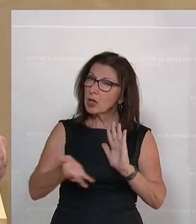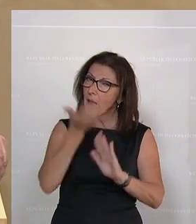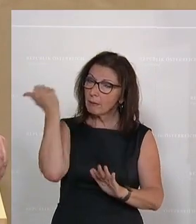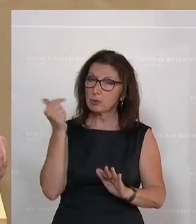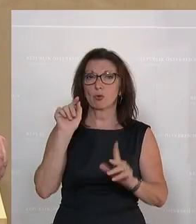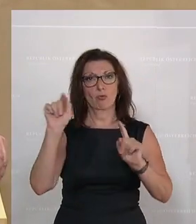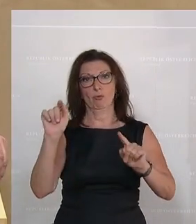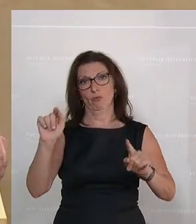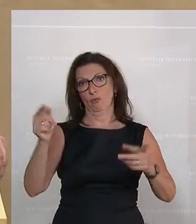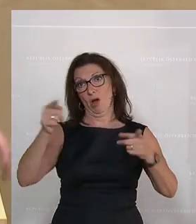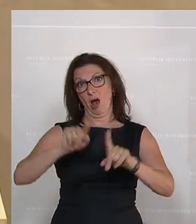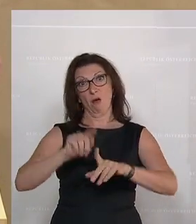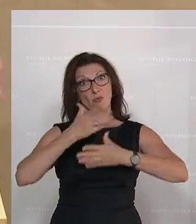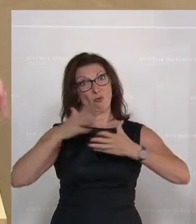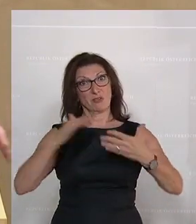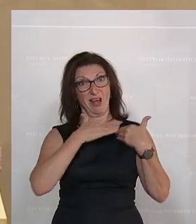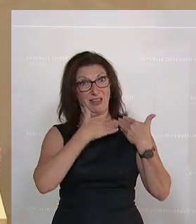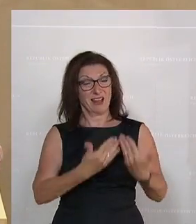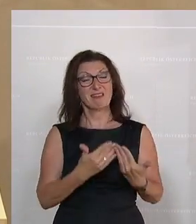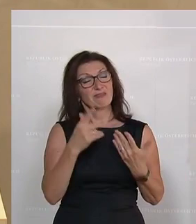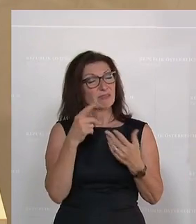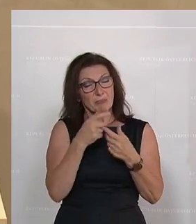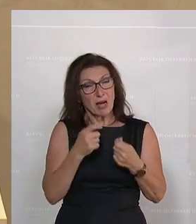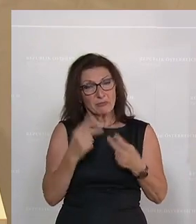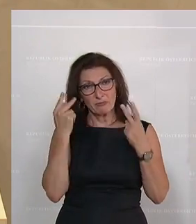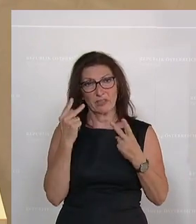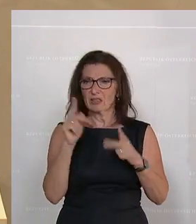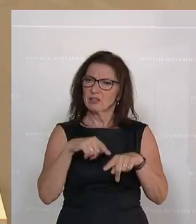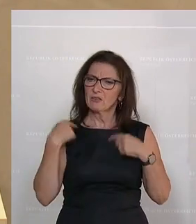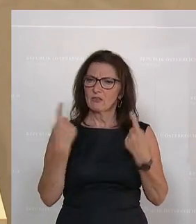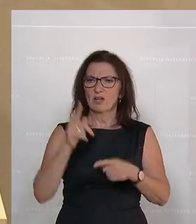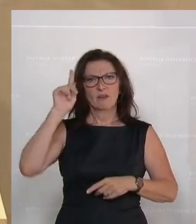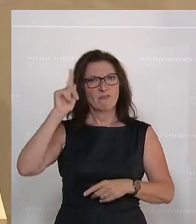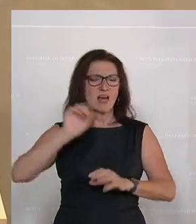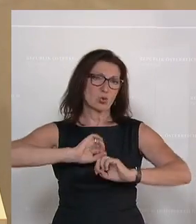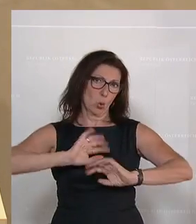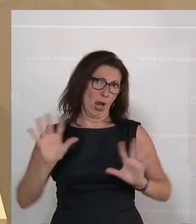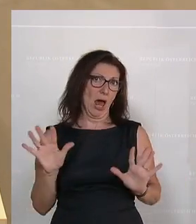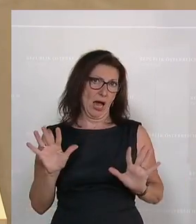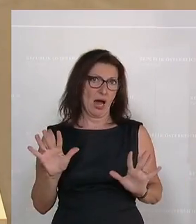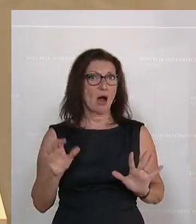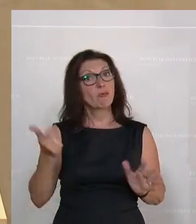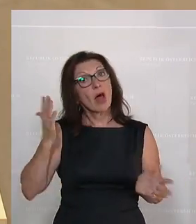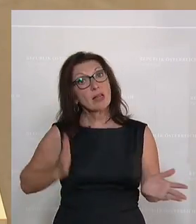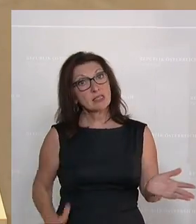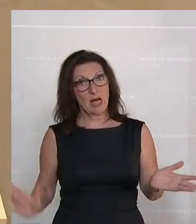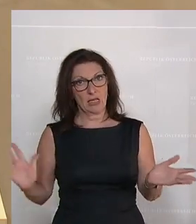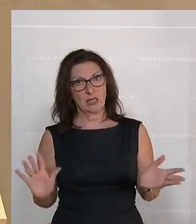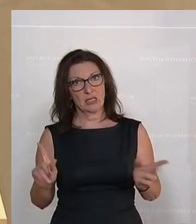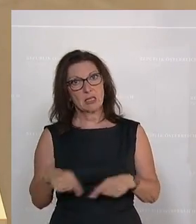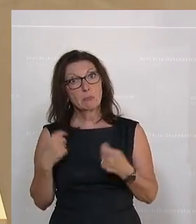und ganz besonders entlastet das sind sehr wichtige maßnahme wir wissen natürlich und es ist klar es gibt einerseits die